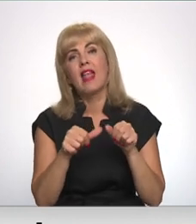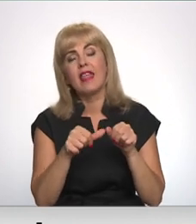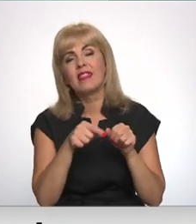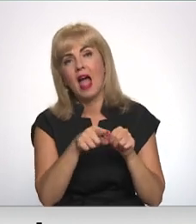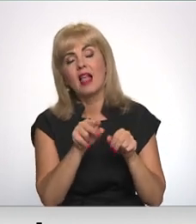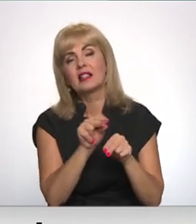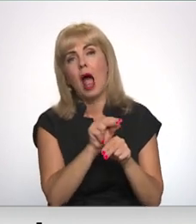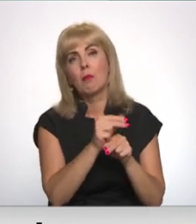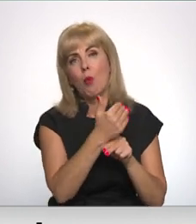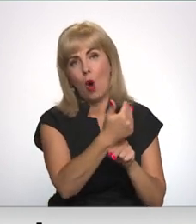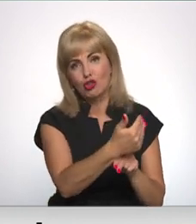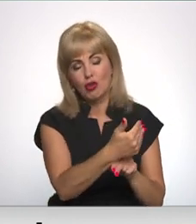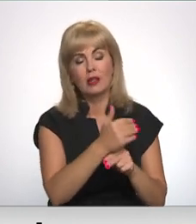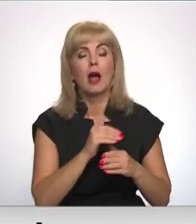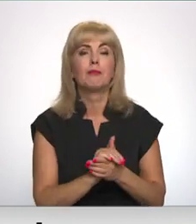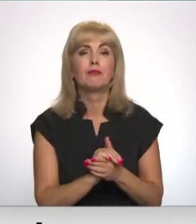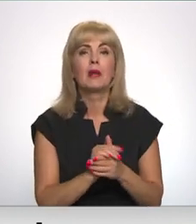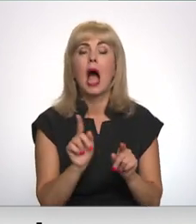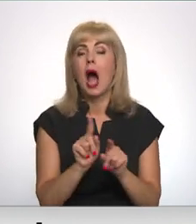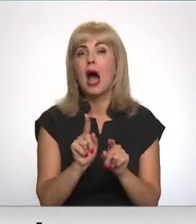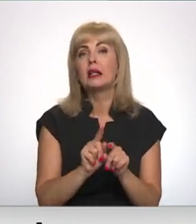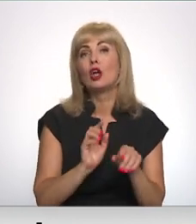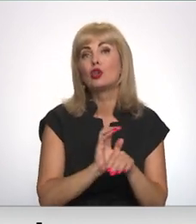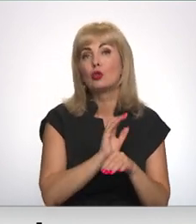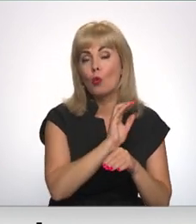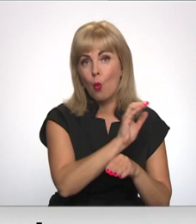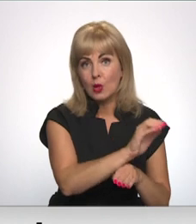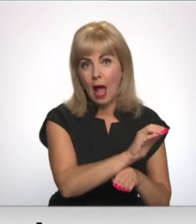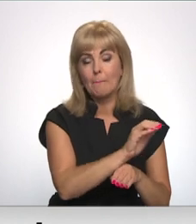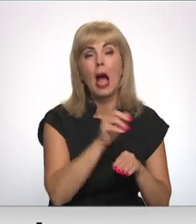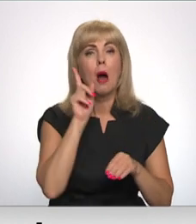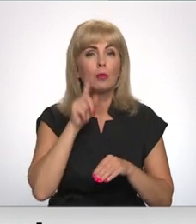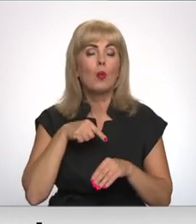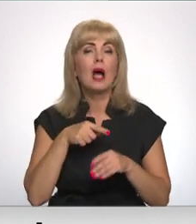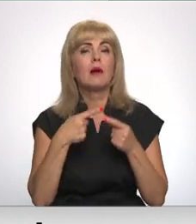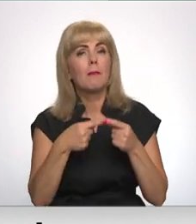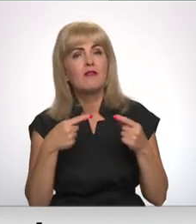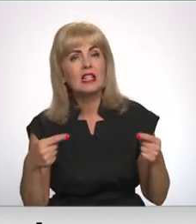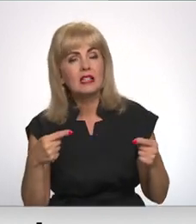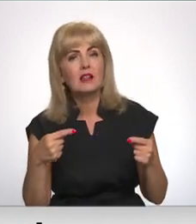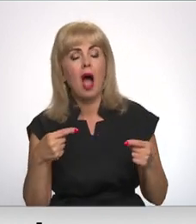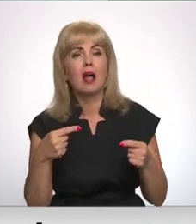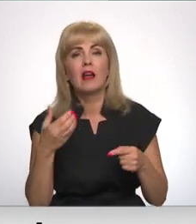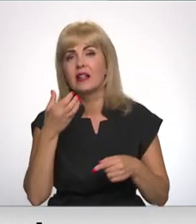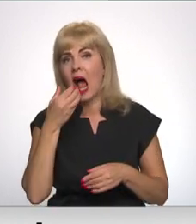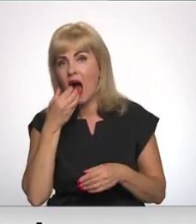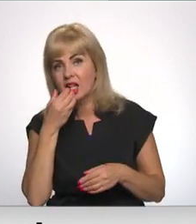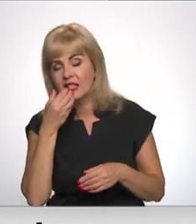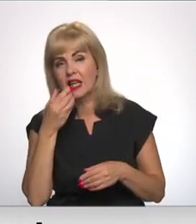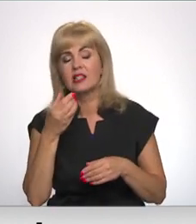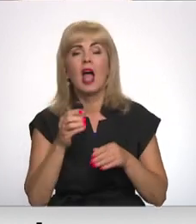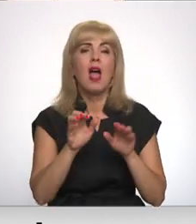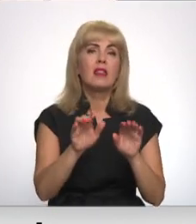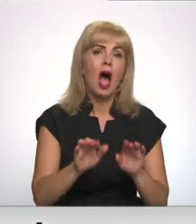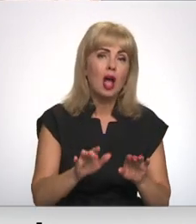labošanai. Un sūtam, protams, visādas rācijas,